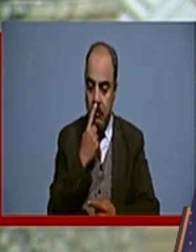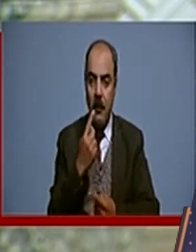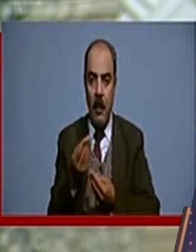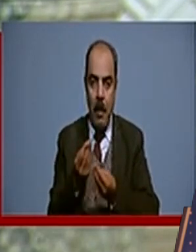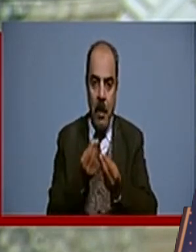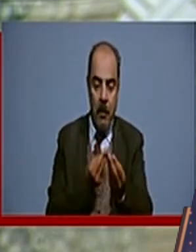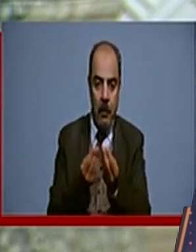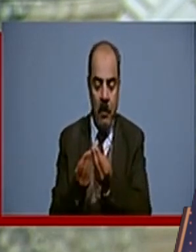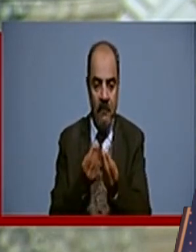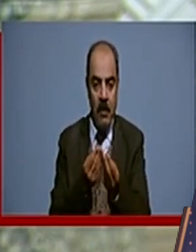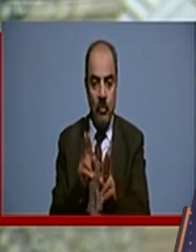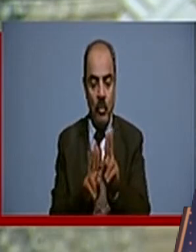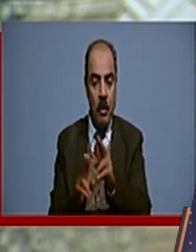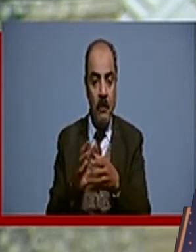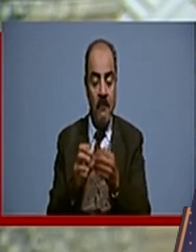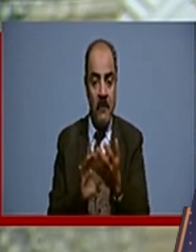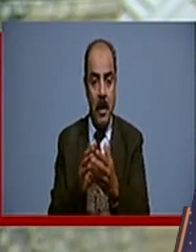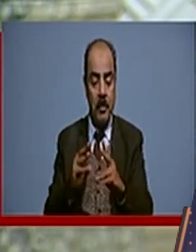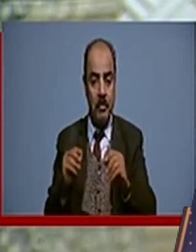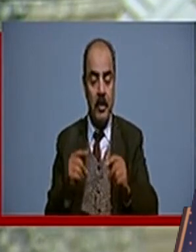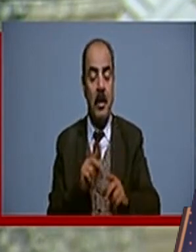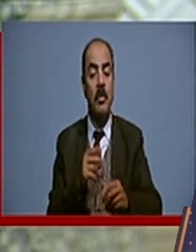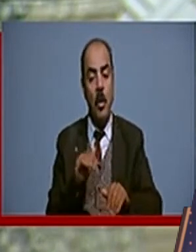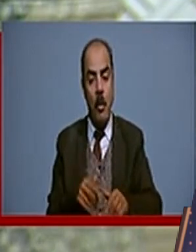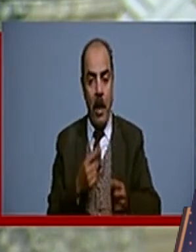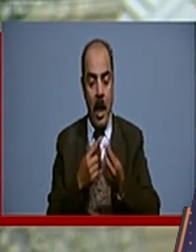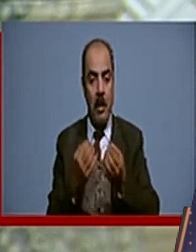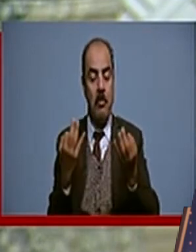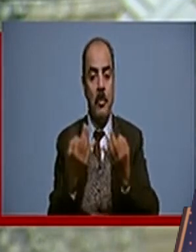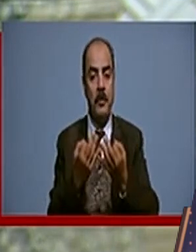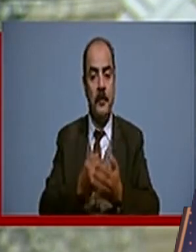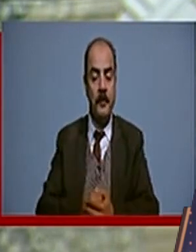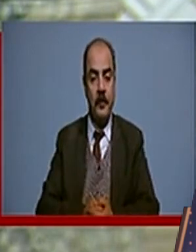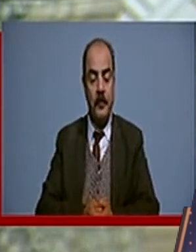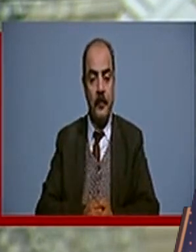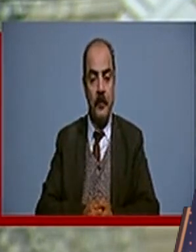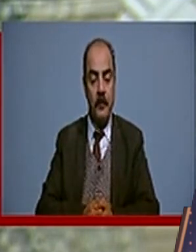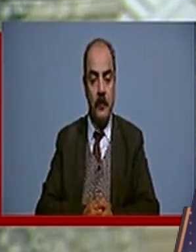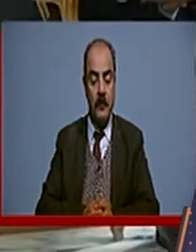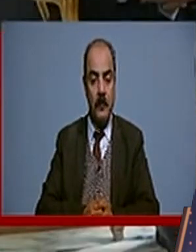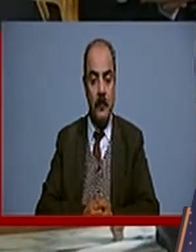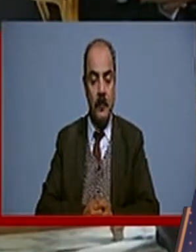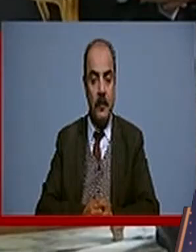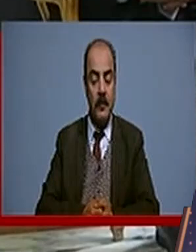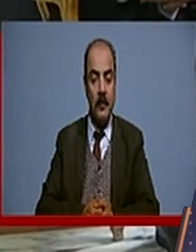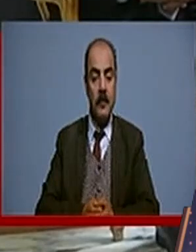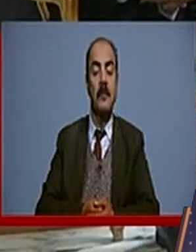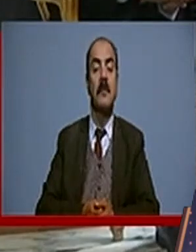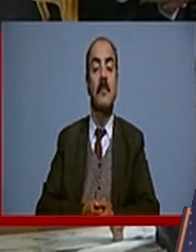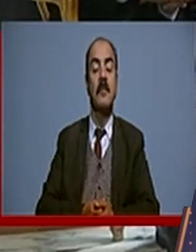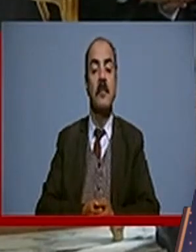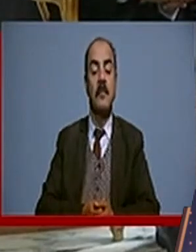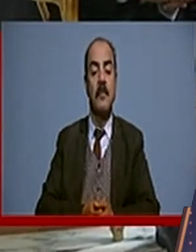إلى الاحترام كما كان حوارنا اليوم، كما أننا كذلك الحوار كان مثمر فيما